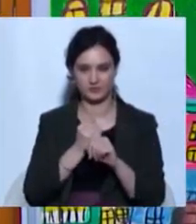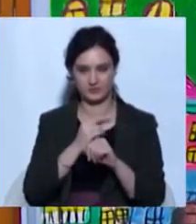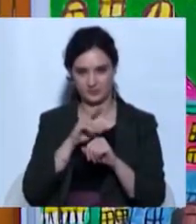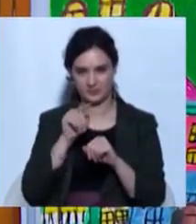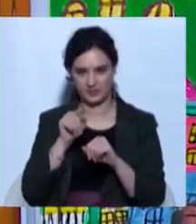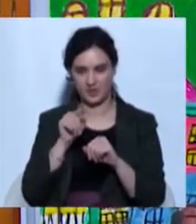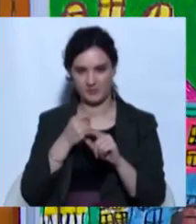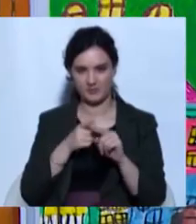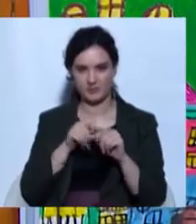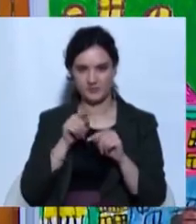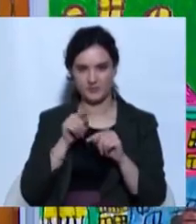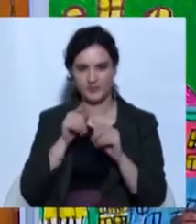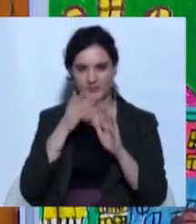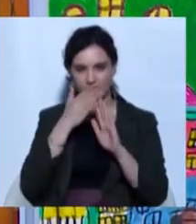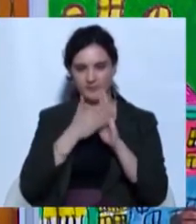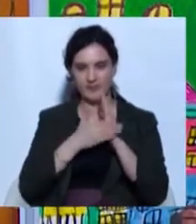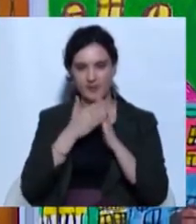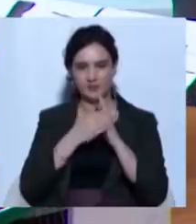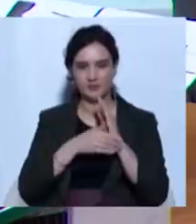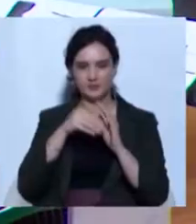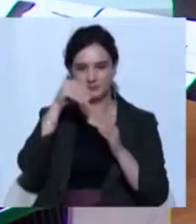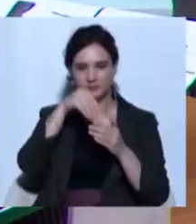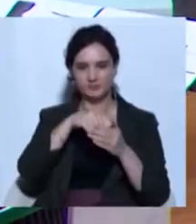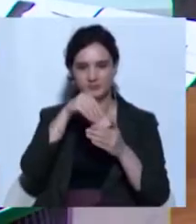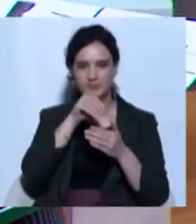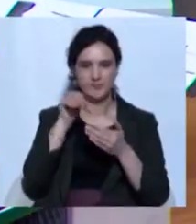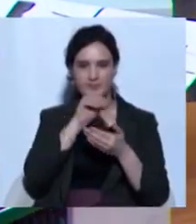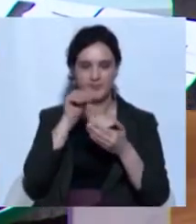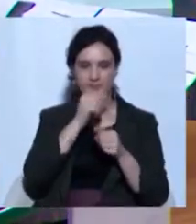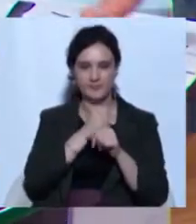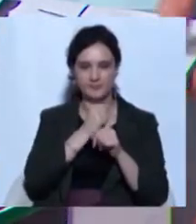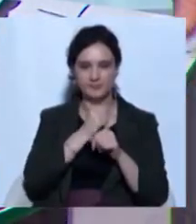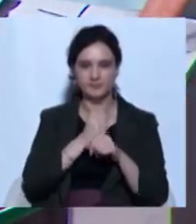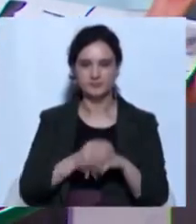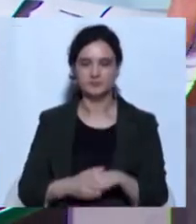აი ამეთი, აი ამ მხარეთ ჩავყოთ.